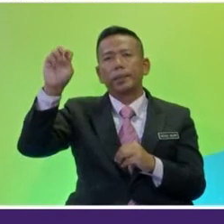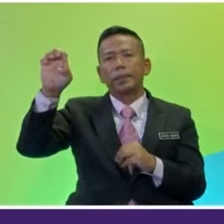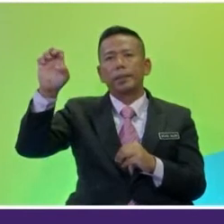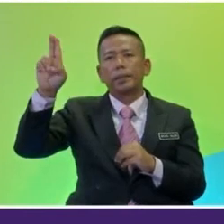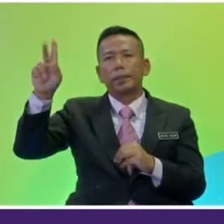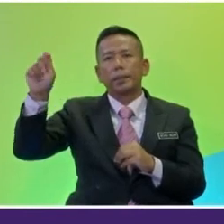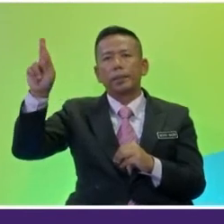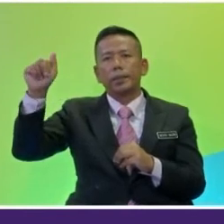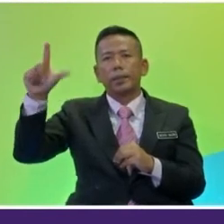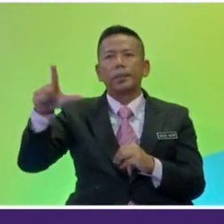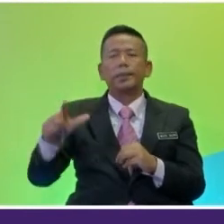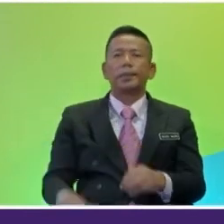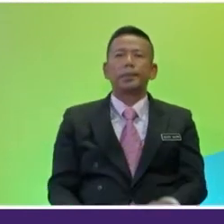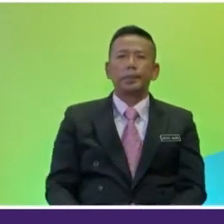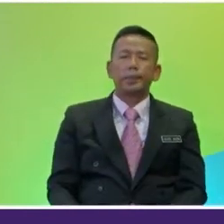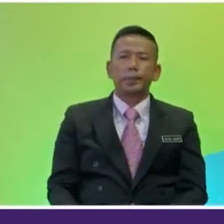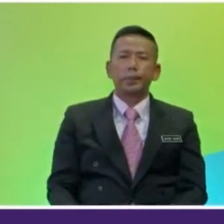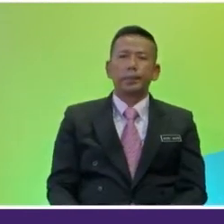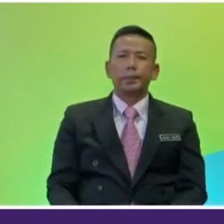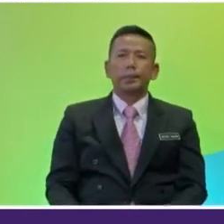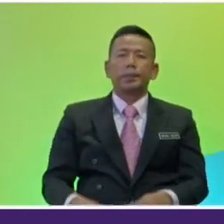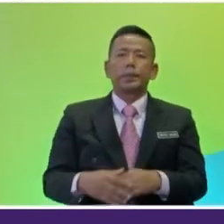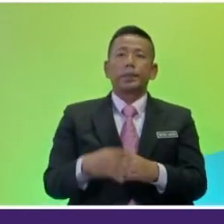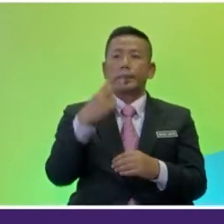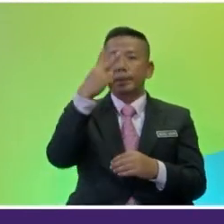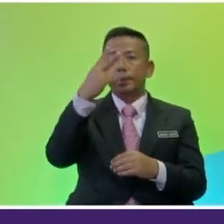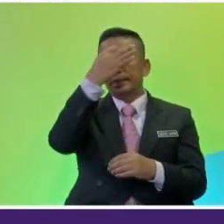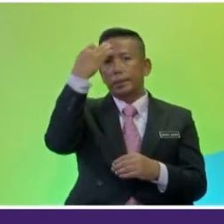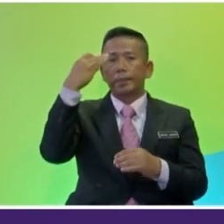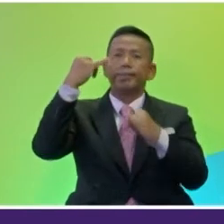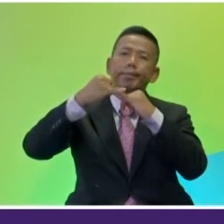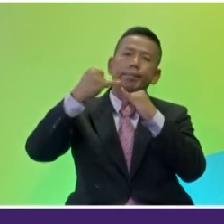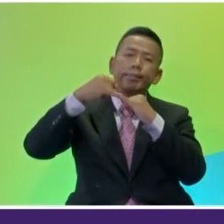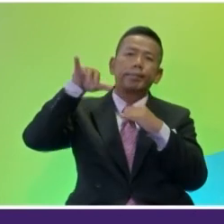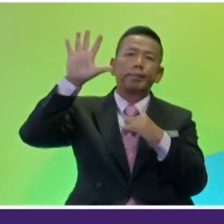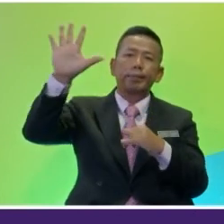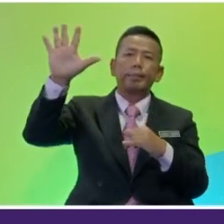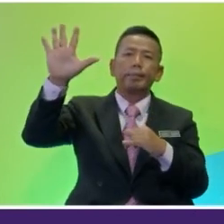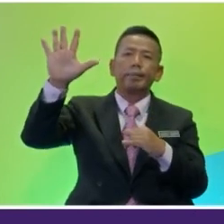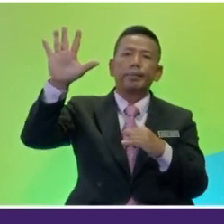paling banyak mikroorganisme kurang dan kita lihat kepada faktor yang terakhir